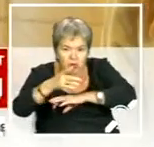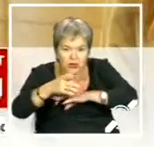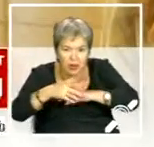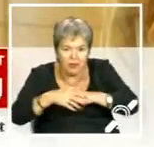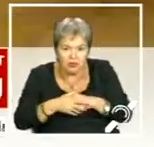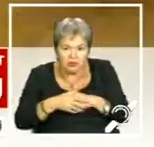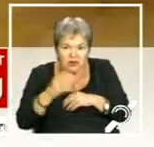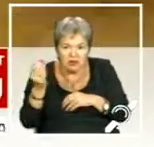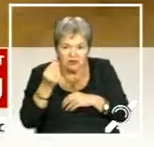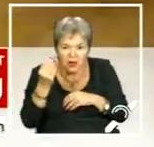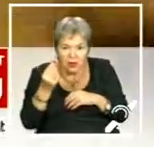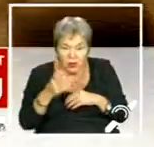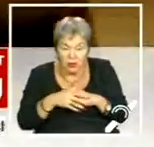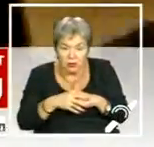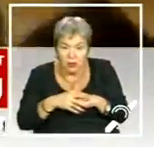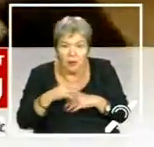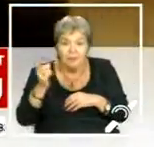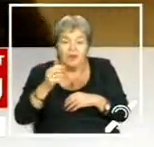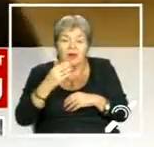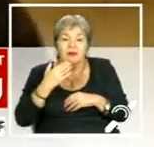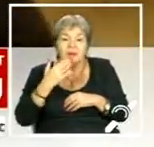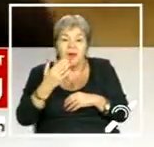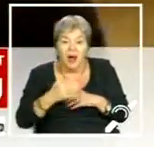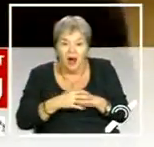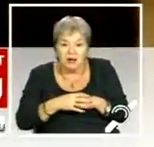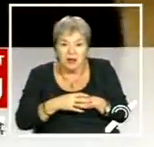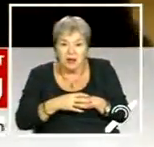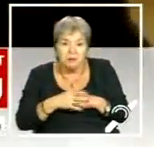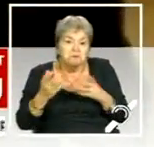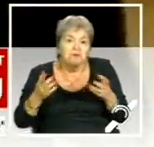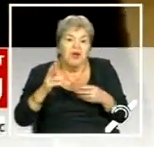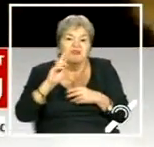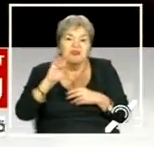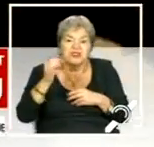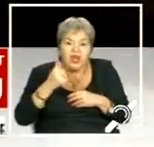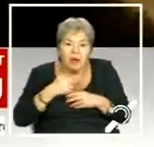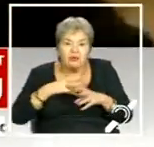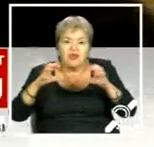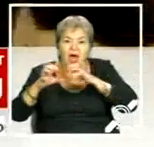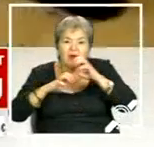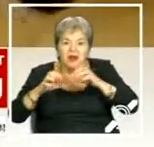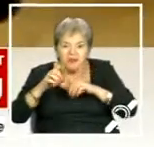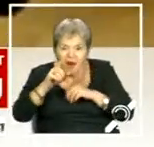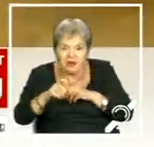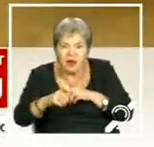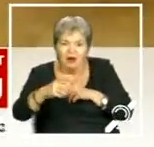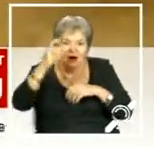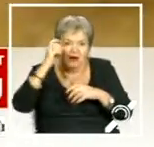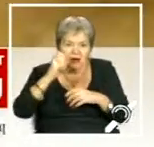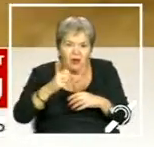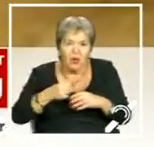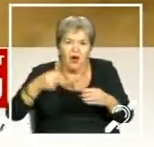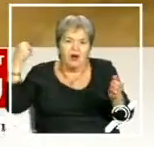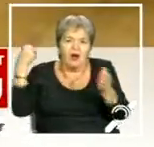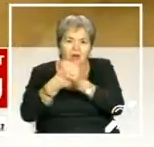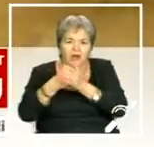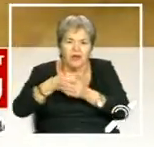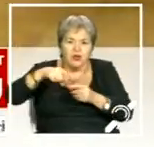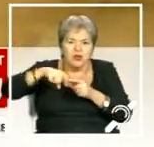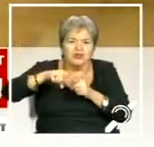golănesc. Din păcate, părea ieșit din minți, mi-a aplicat o lovitură cu genunchi în